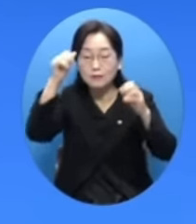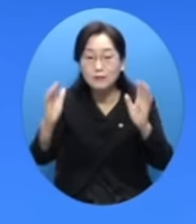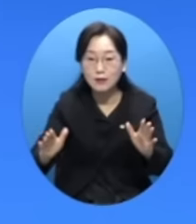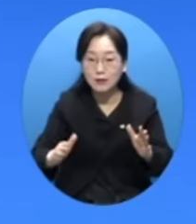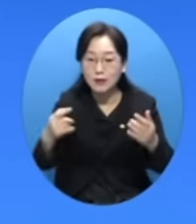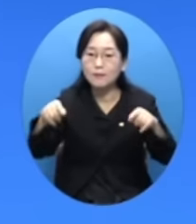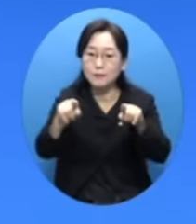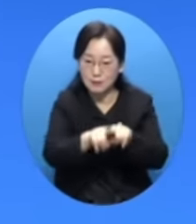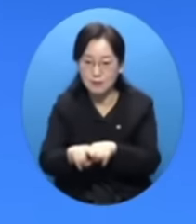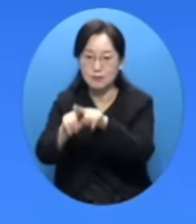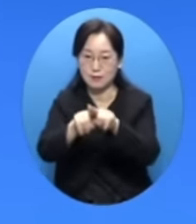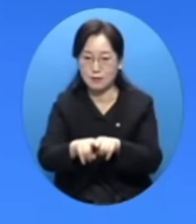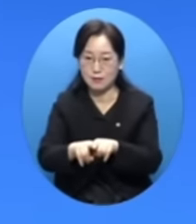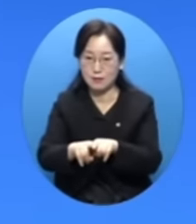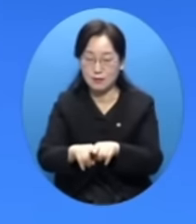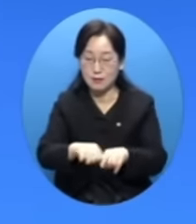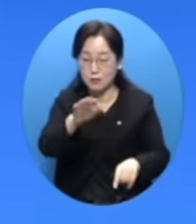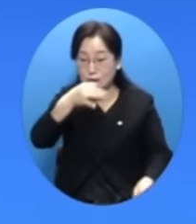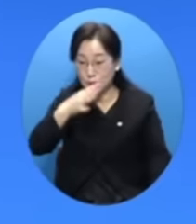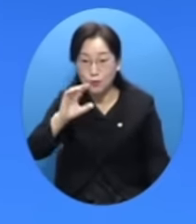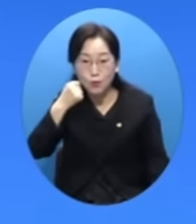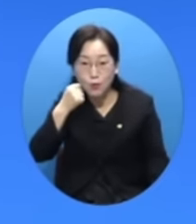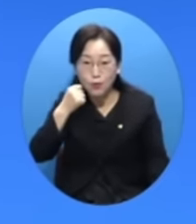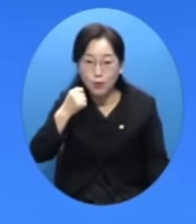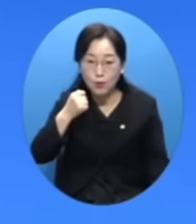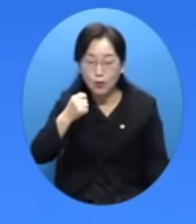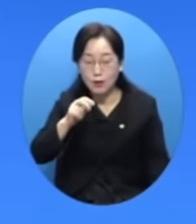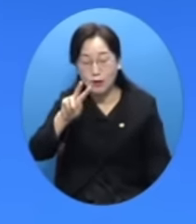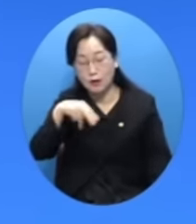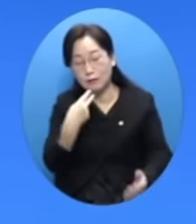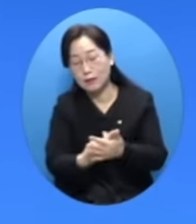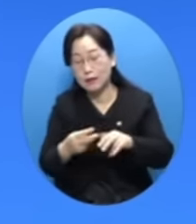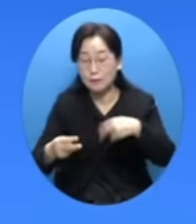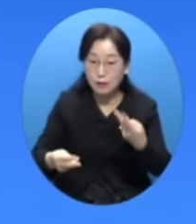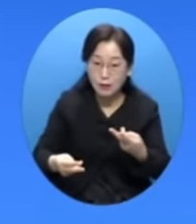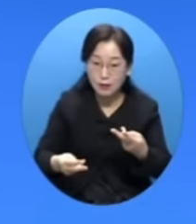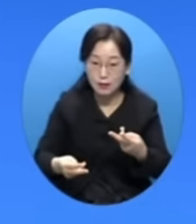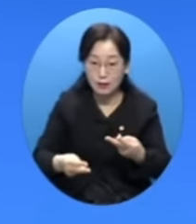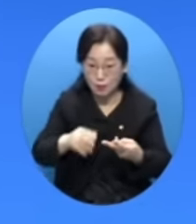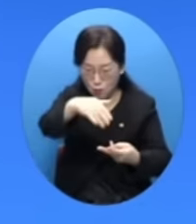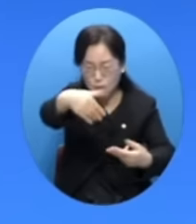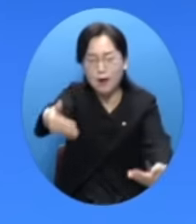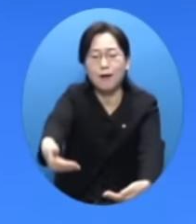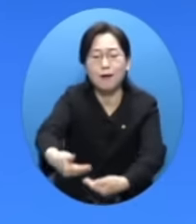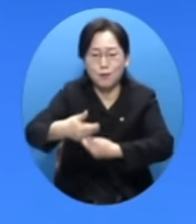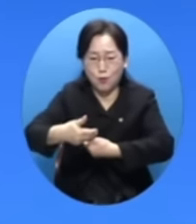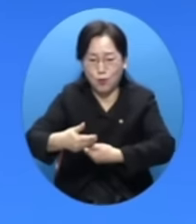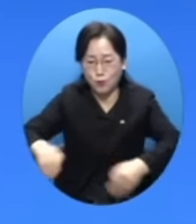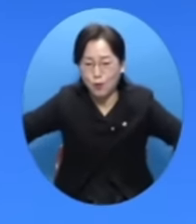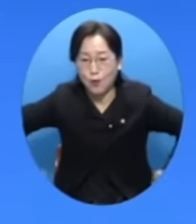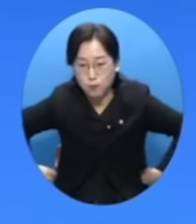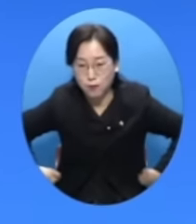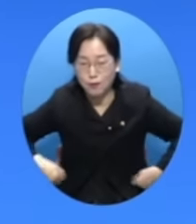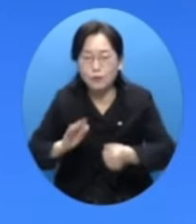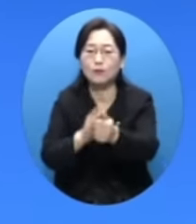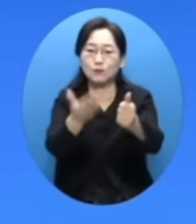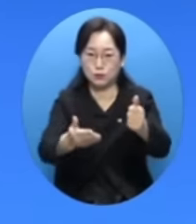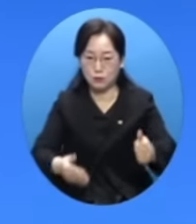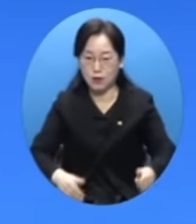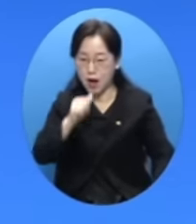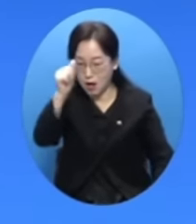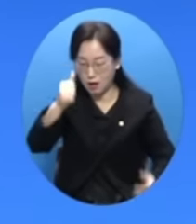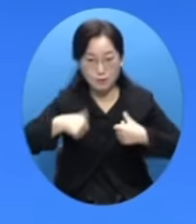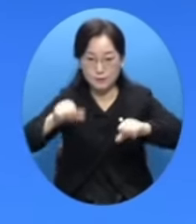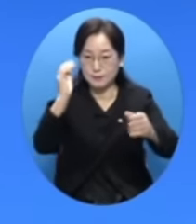함께 하십니다. 우리가 힘들고 어려워 쓰러졌을 때는 우리를 안고 가시고 우리를 업고 가시는 것입니다. 절대로